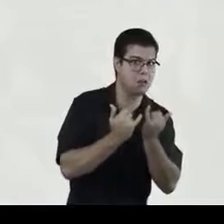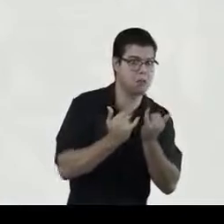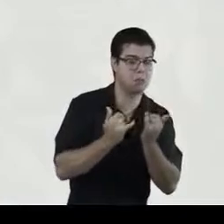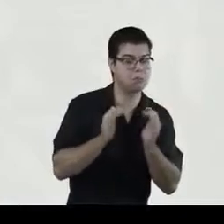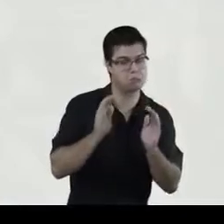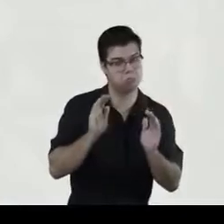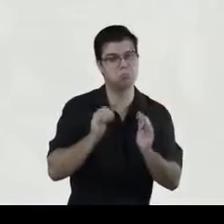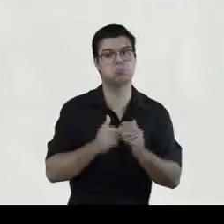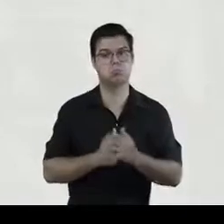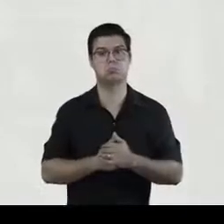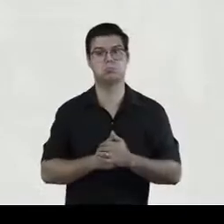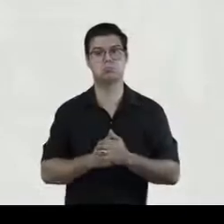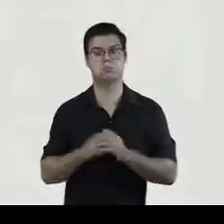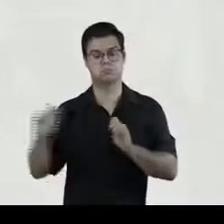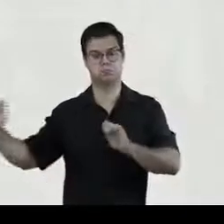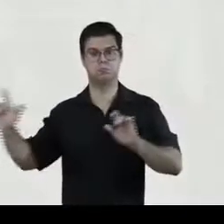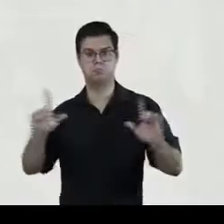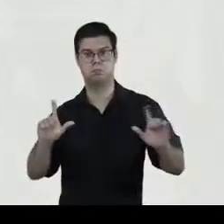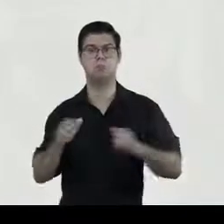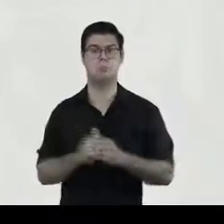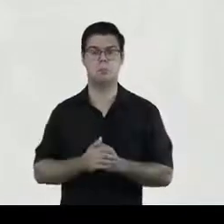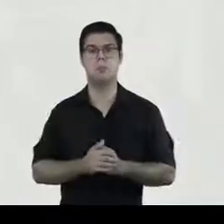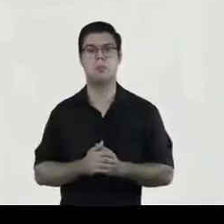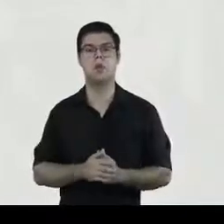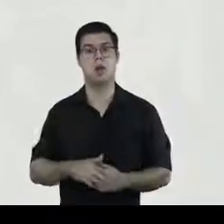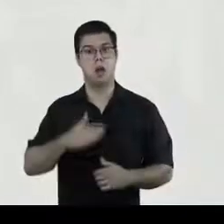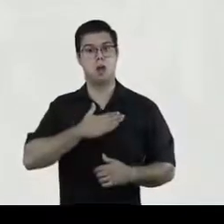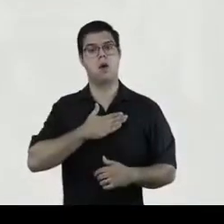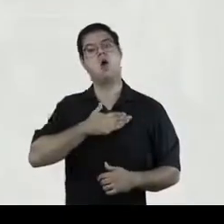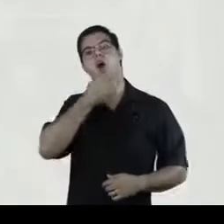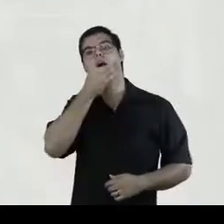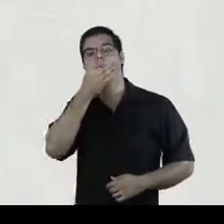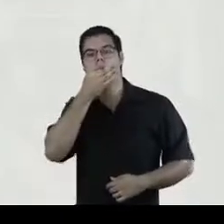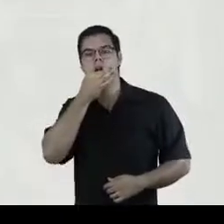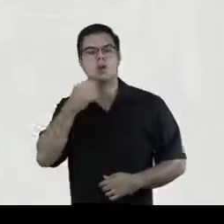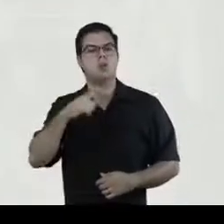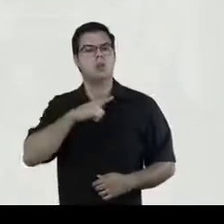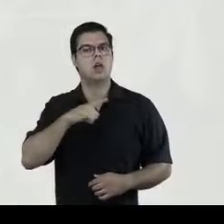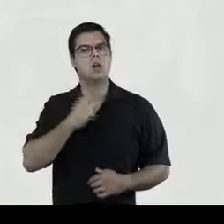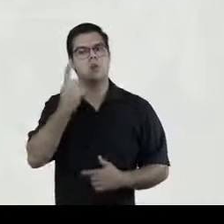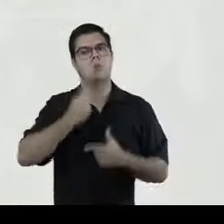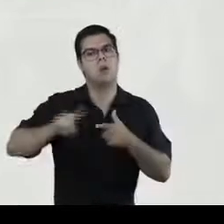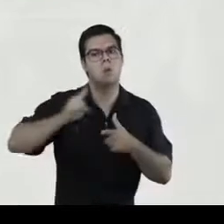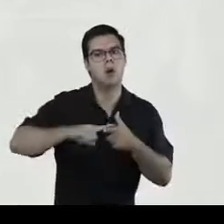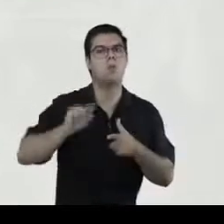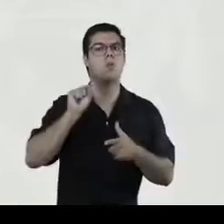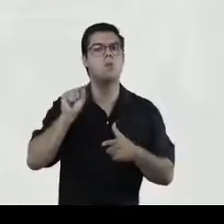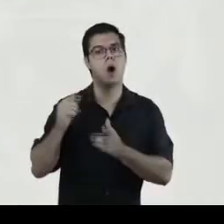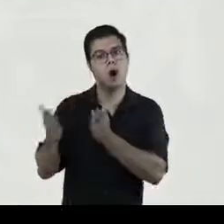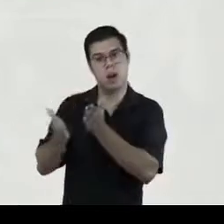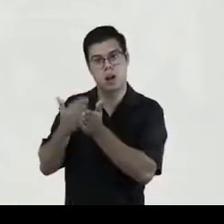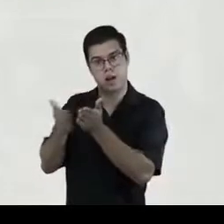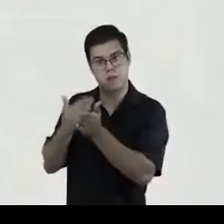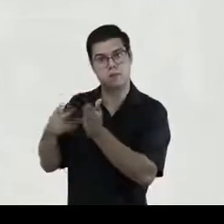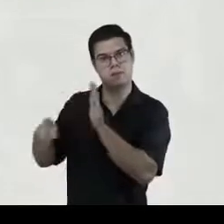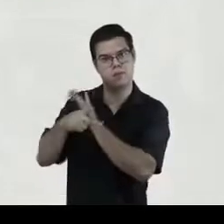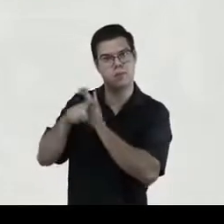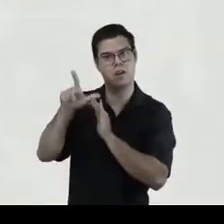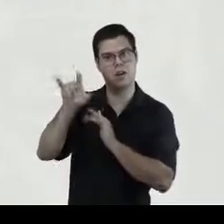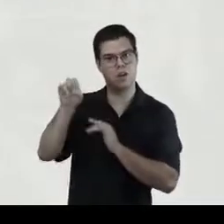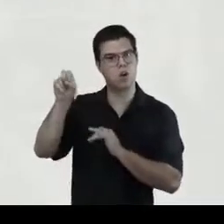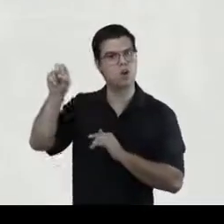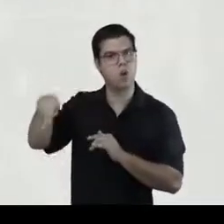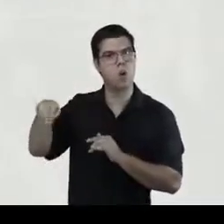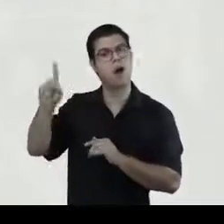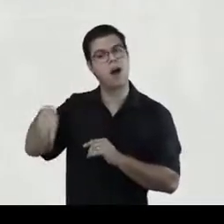Alors, pour moi, il y a un problème. L'exemplaire de Lyon est considéré comme le premier état le plus ancien par tous les